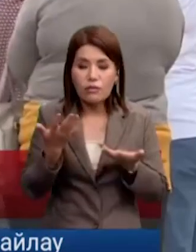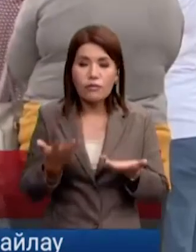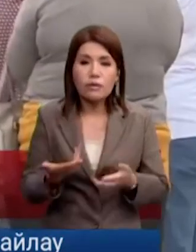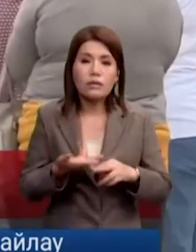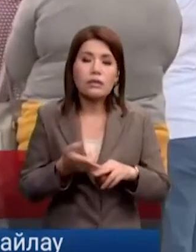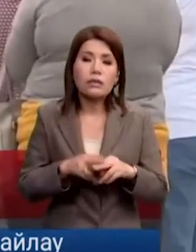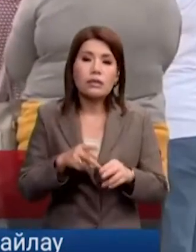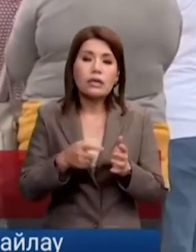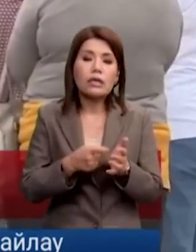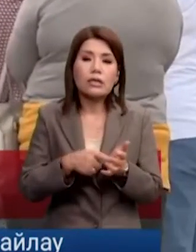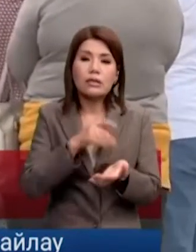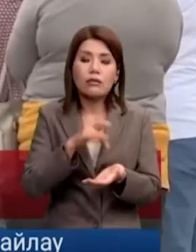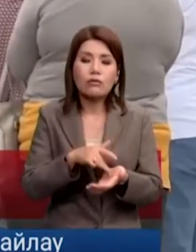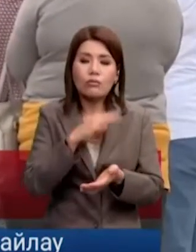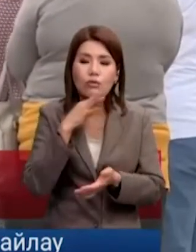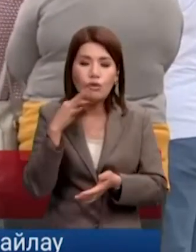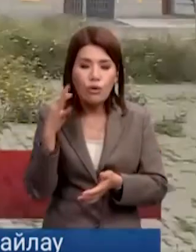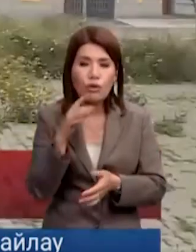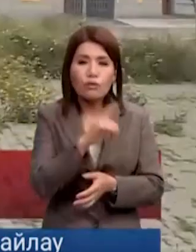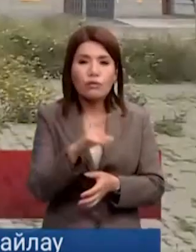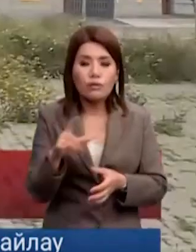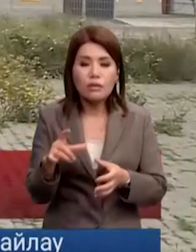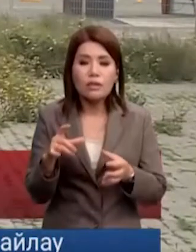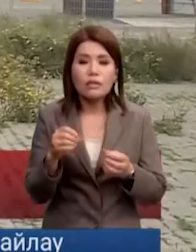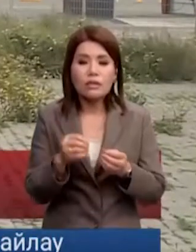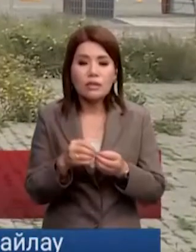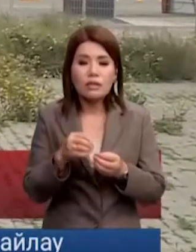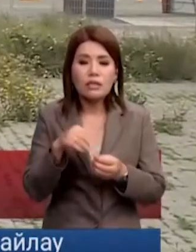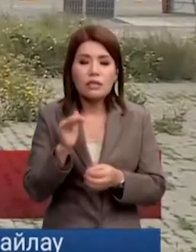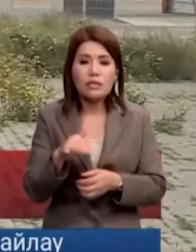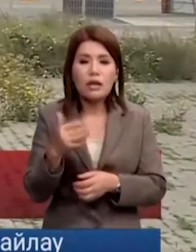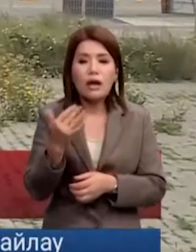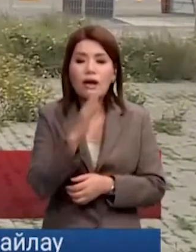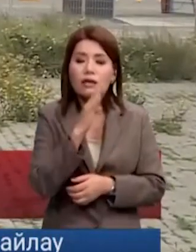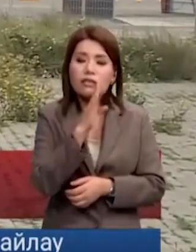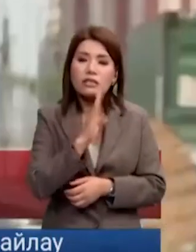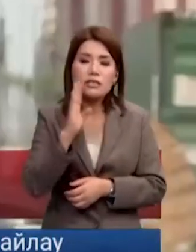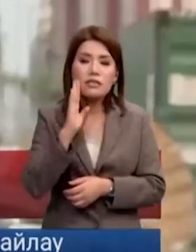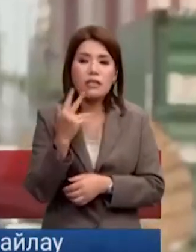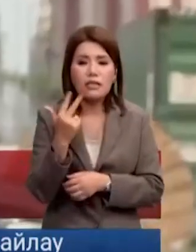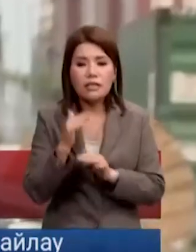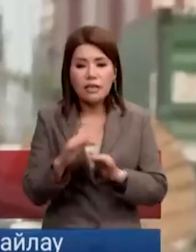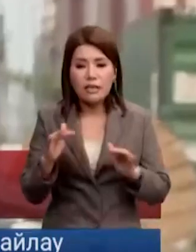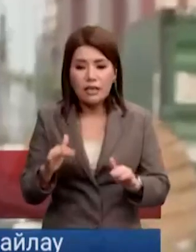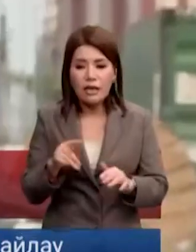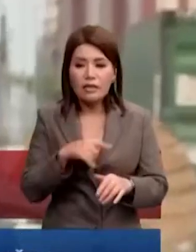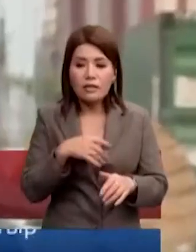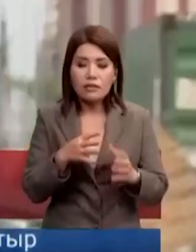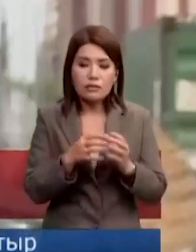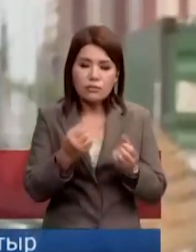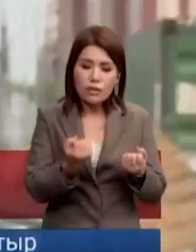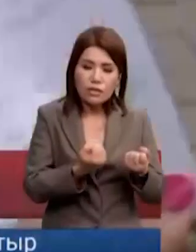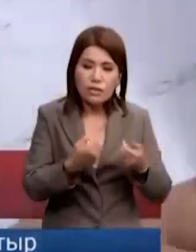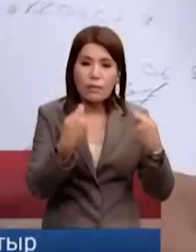ситуации в Караганде оказались десятки пайщиков. Айсулу Оспанова, мама 3 детей. Для первоначального взноса семья даже продала